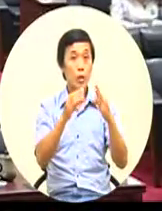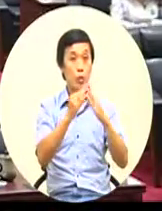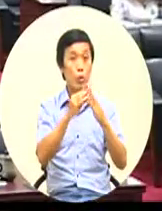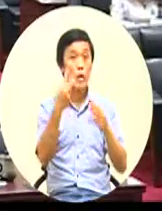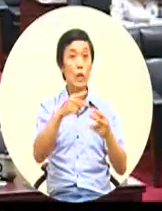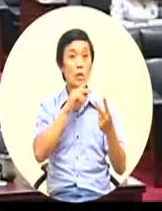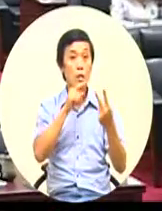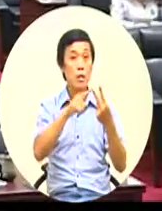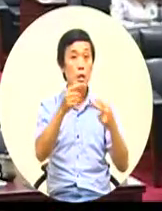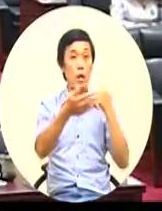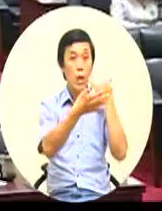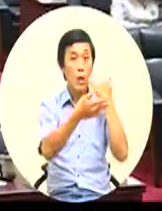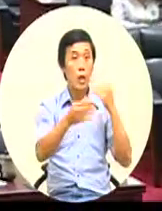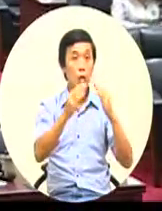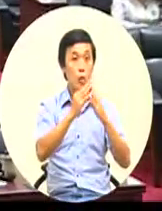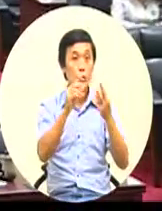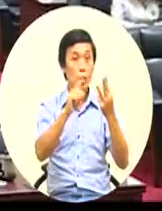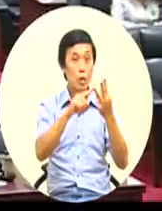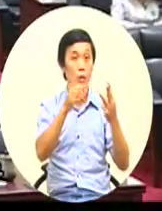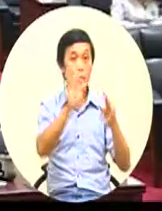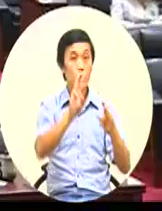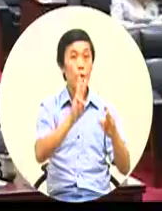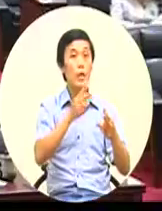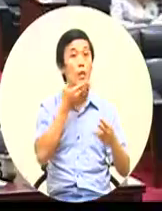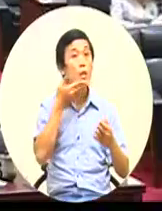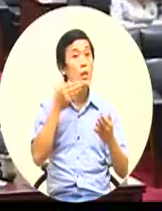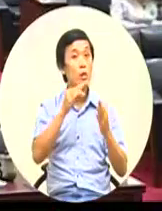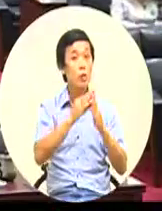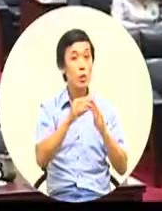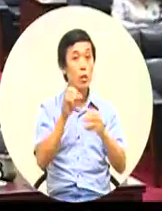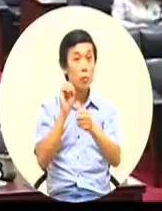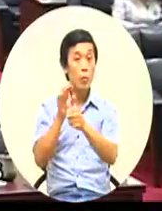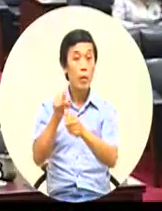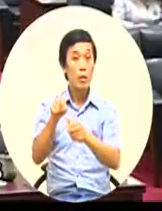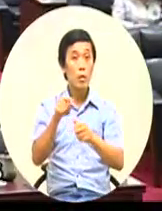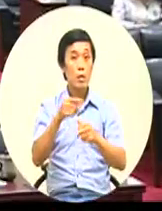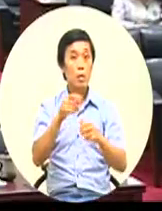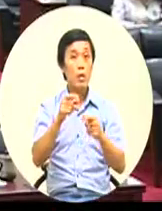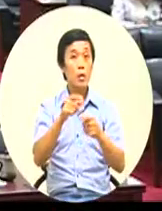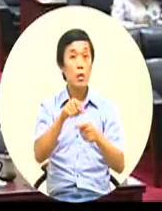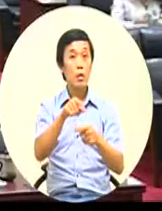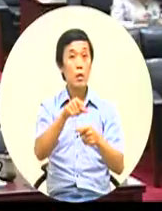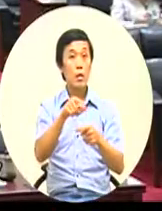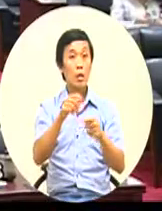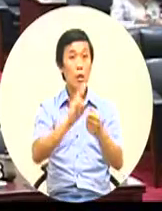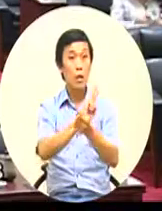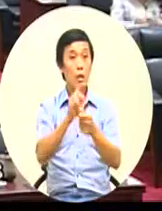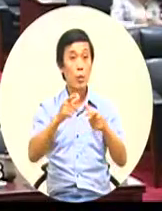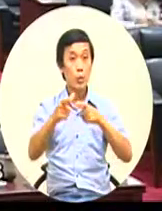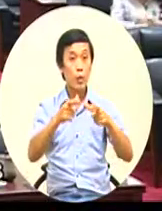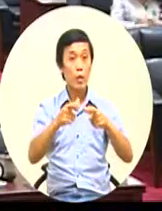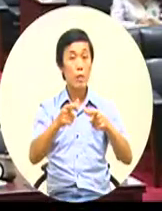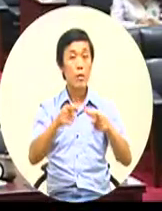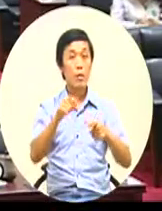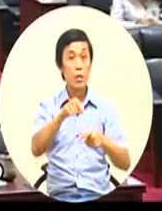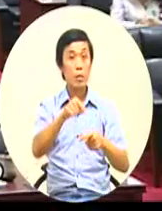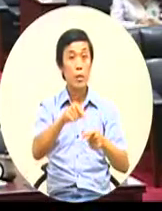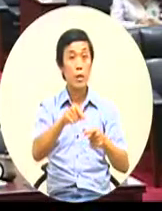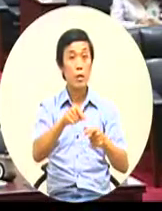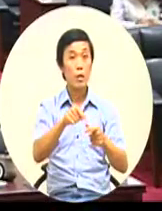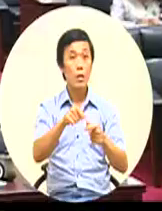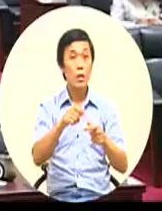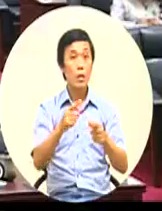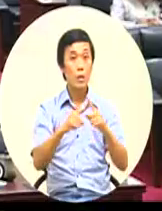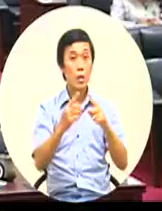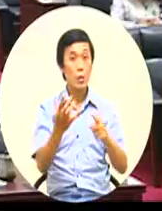海洋局，或者是水利局，向你来反映讲，你们遮用是咯，真正无水权，造成因拢毋是一